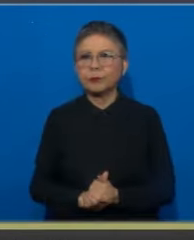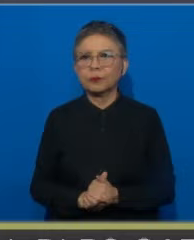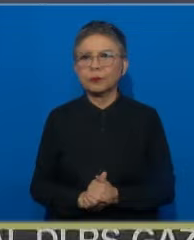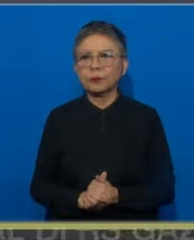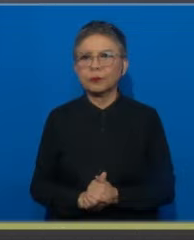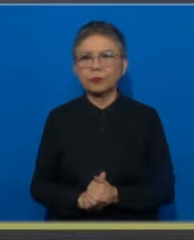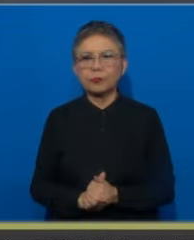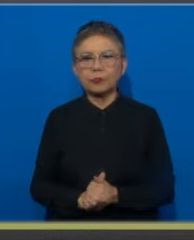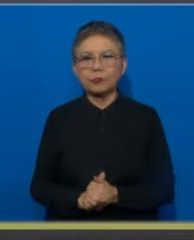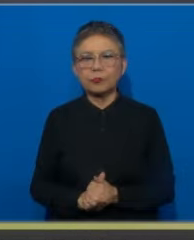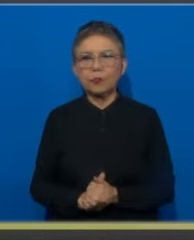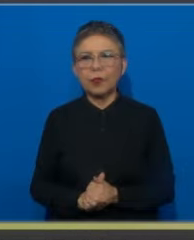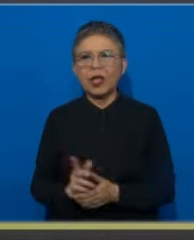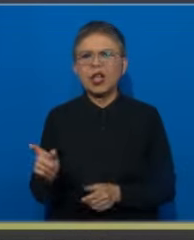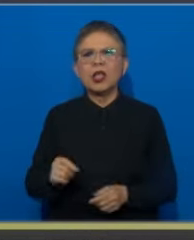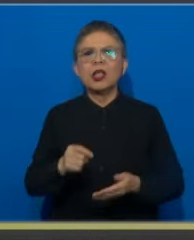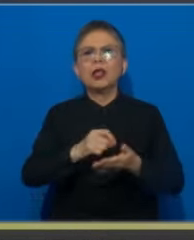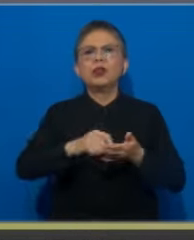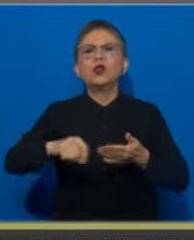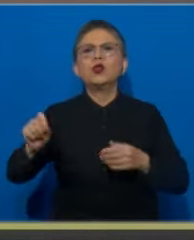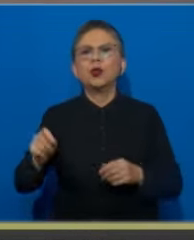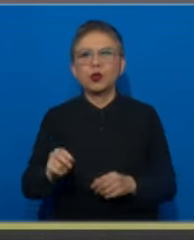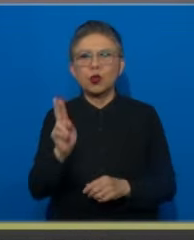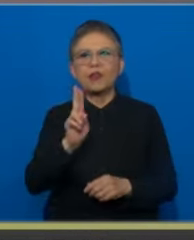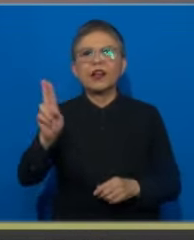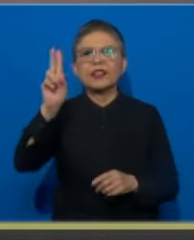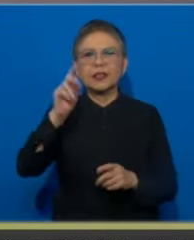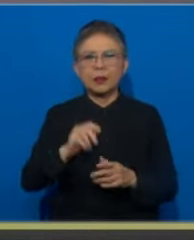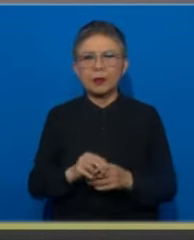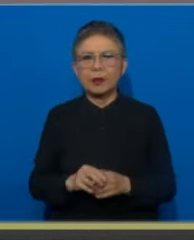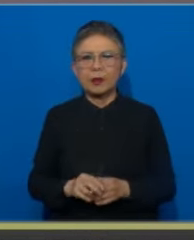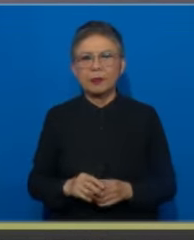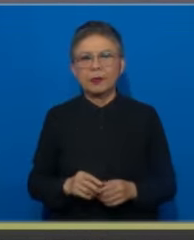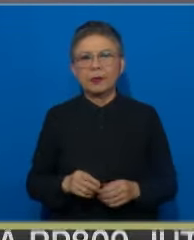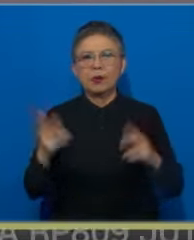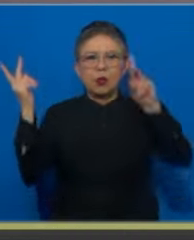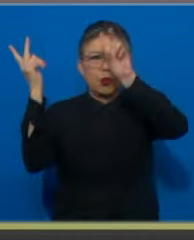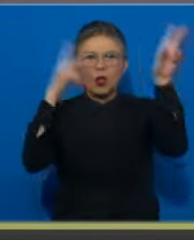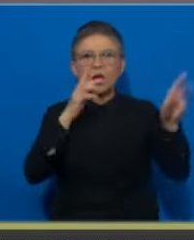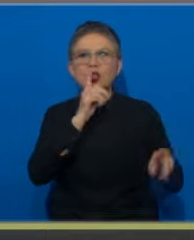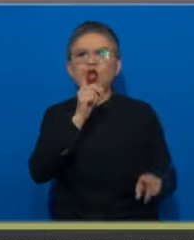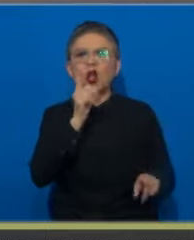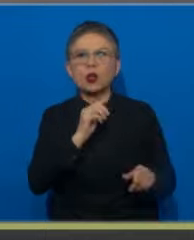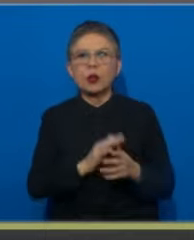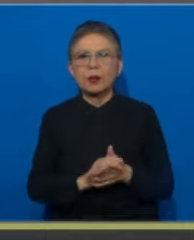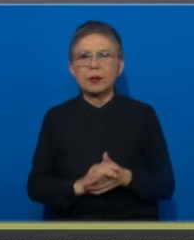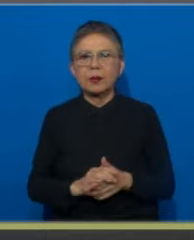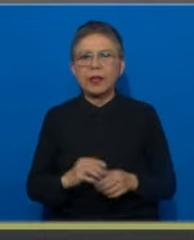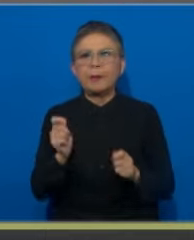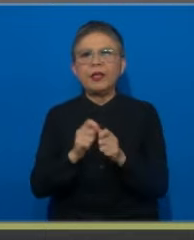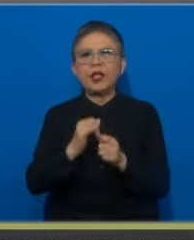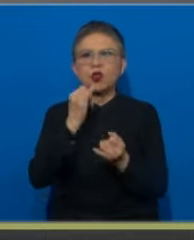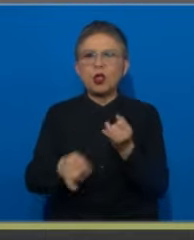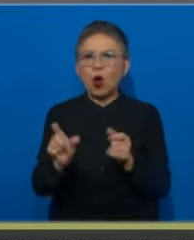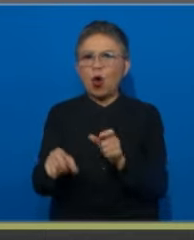Pakar Hukum Pidana Universitas Trisakti Abdul Fikar Hajar menilai prank yang sengaja dibuat seseorang serta merugikan orang lain